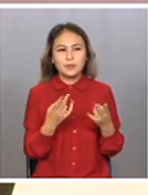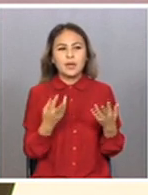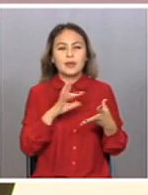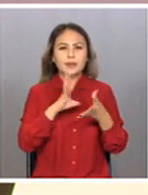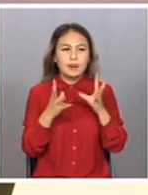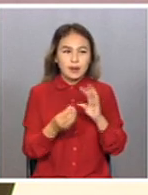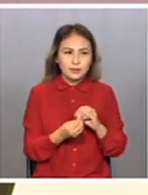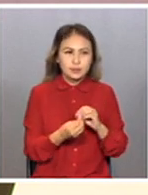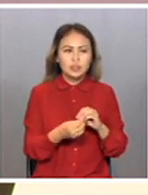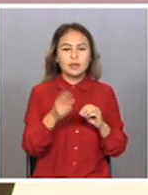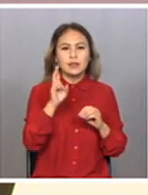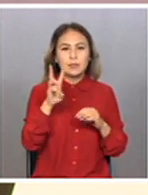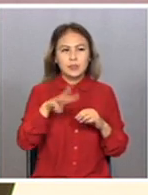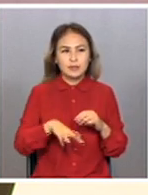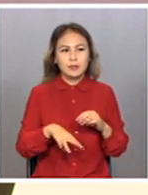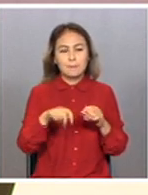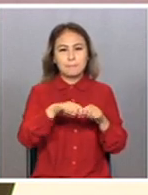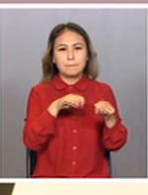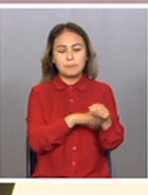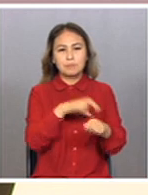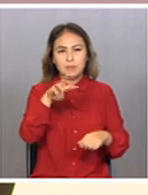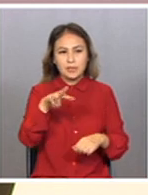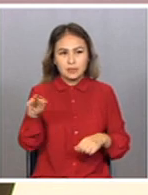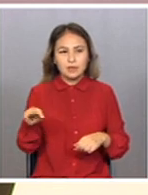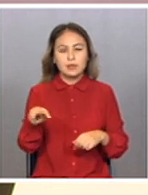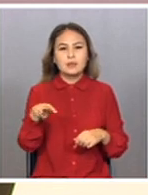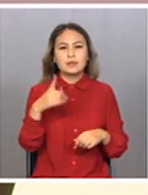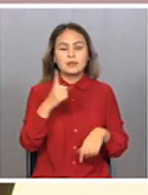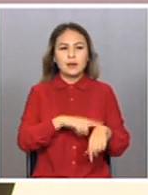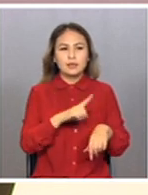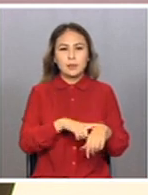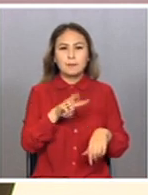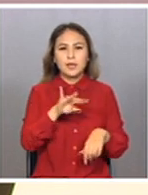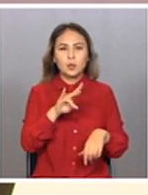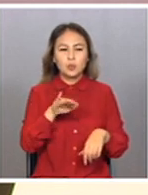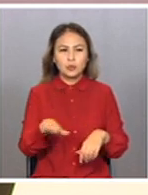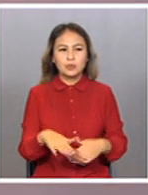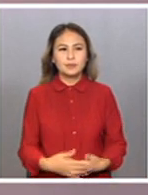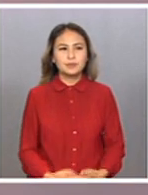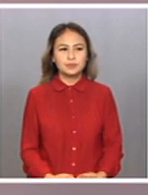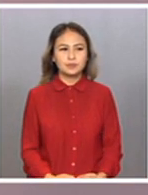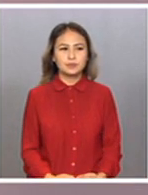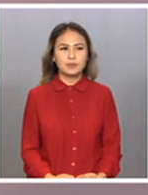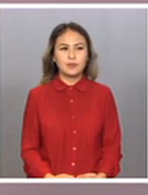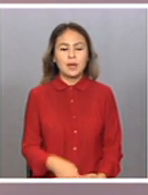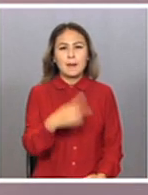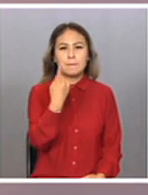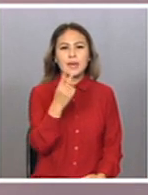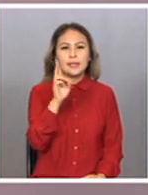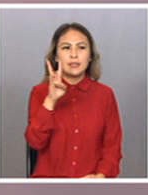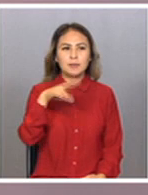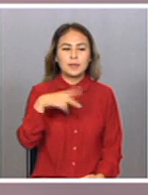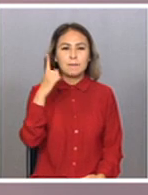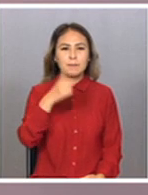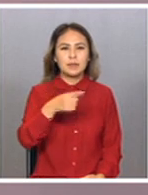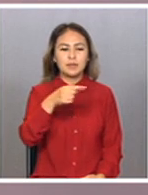Яғни, километрді метрге, сағатты минутқа өрнектеуіміз керек. 1 километрде 1000